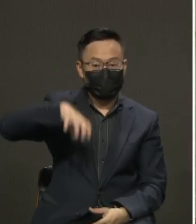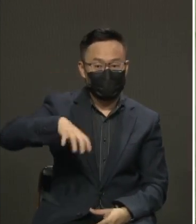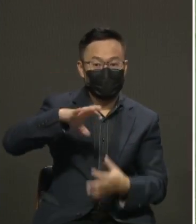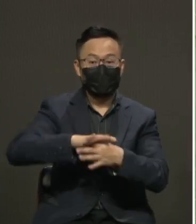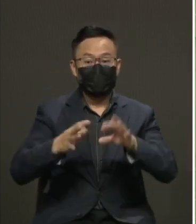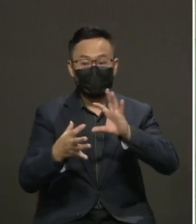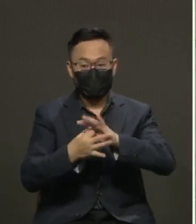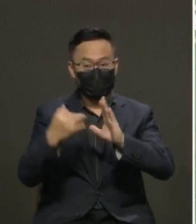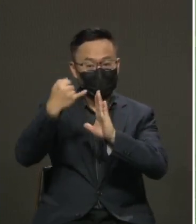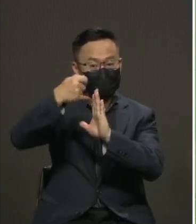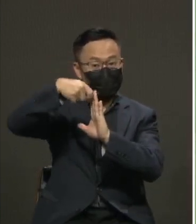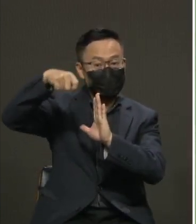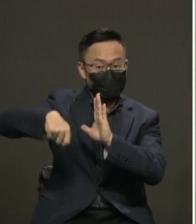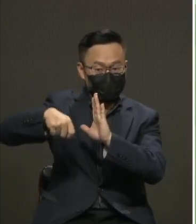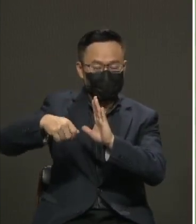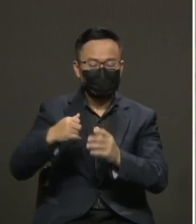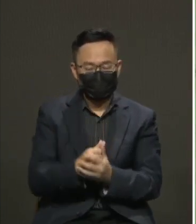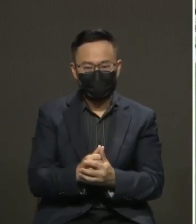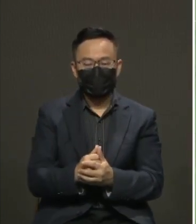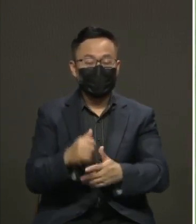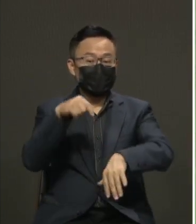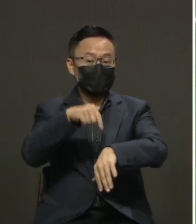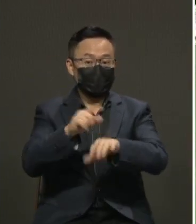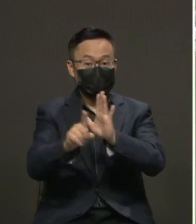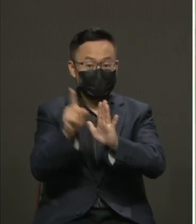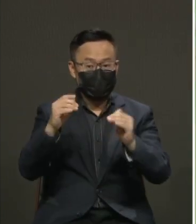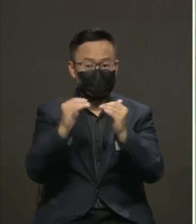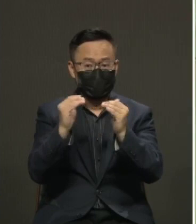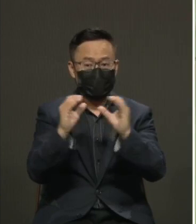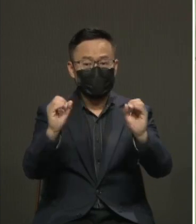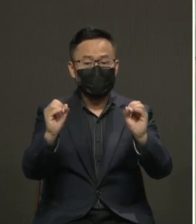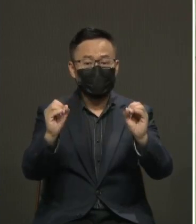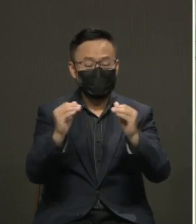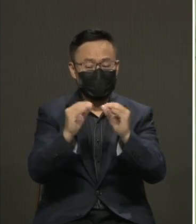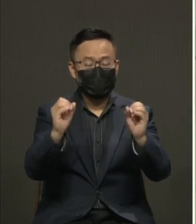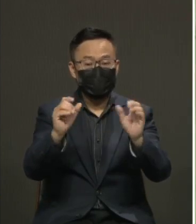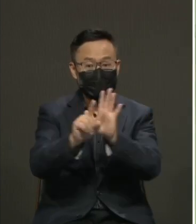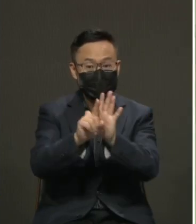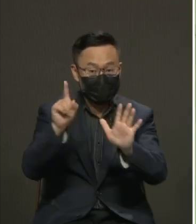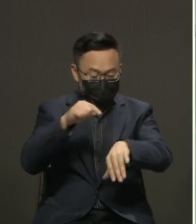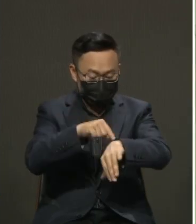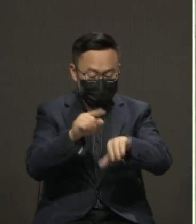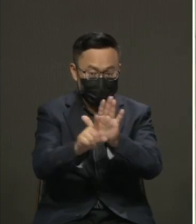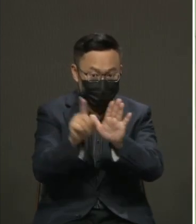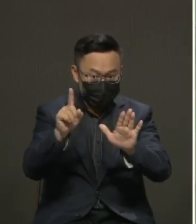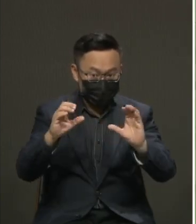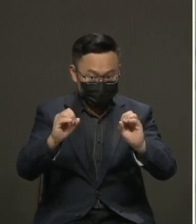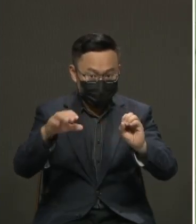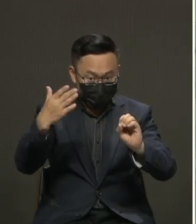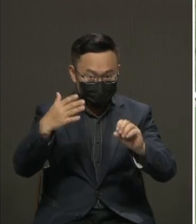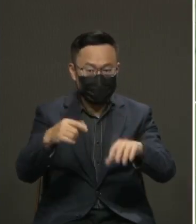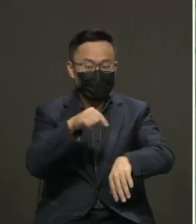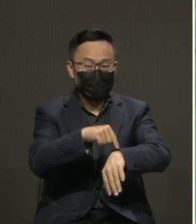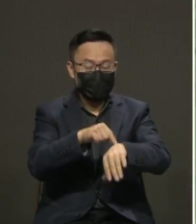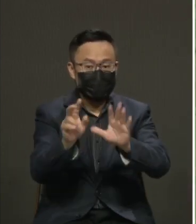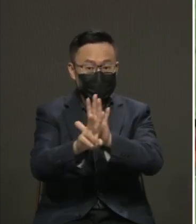พระเกียรติ80พรรษาค่ะครึ่งแรกต้องบอกว่าทั้งคู่เนี่ยยังทำอะไรกันได้ไม่มากนะคะก็เสมอกันไป0-0ค่ะจากนั้